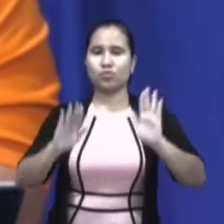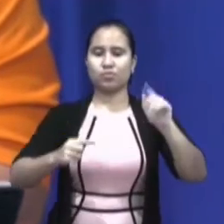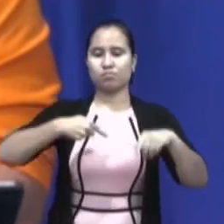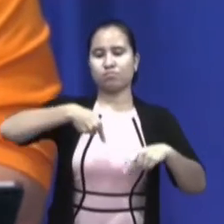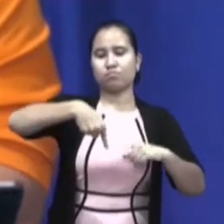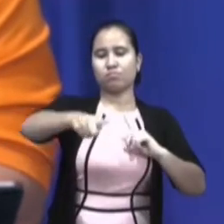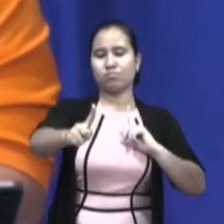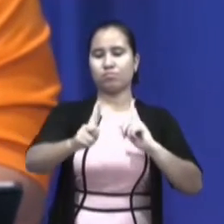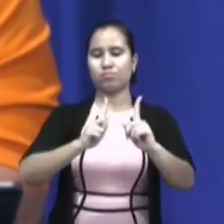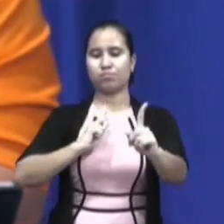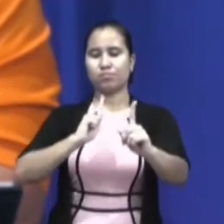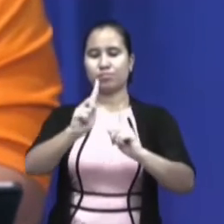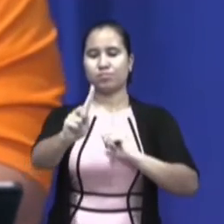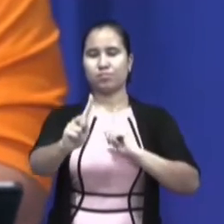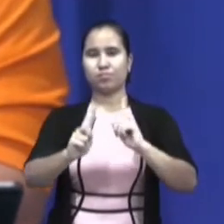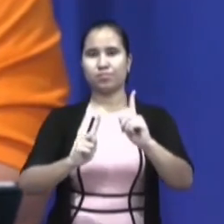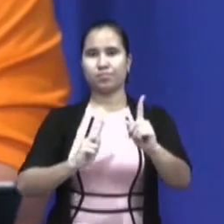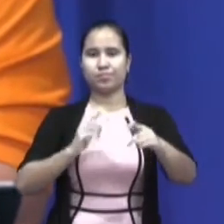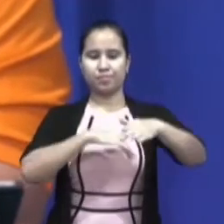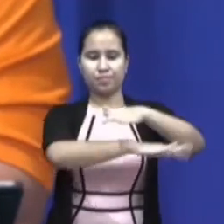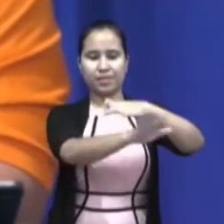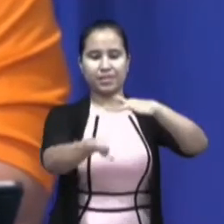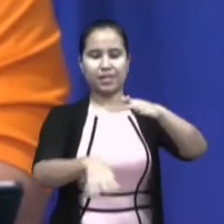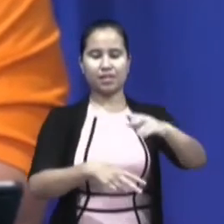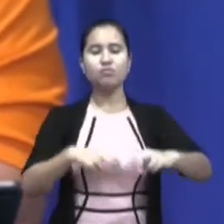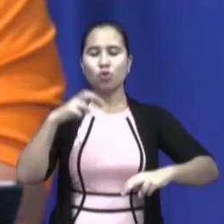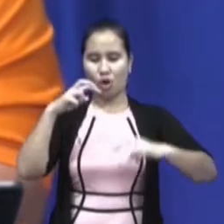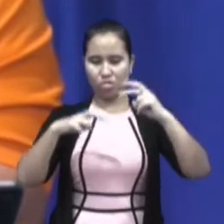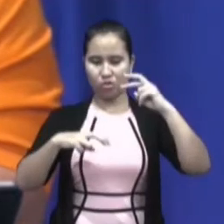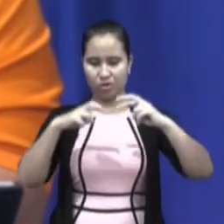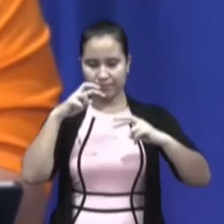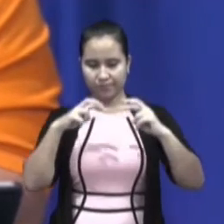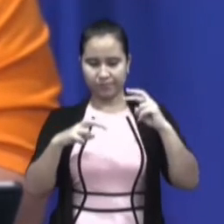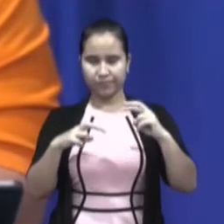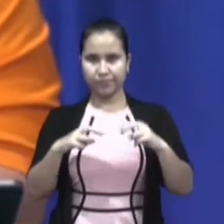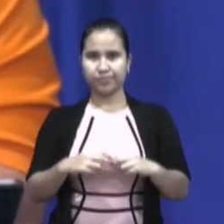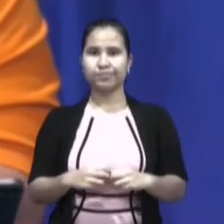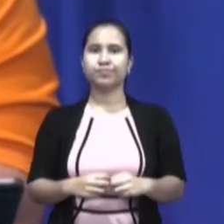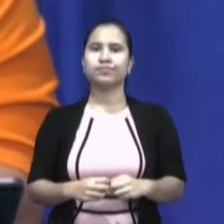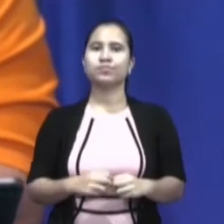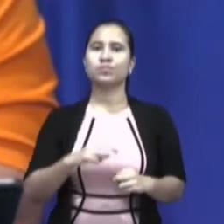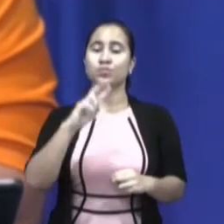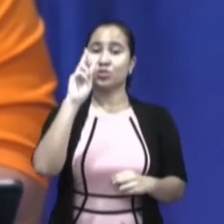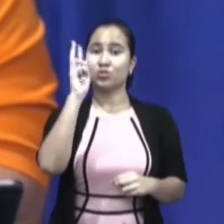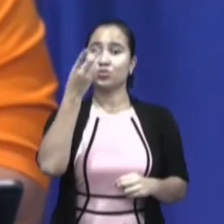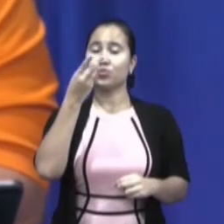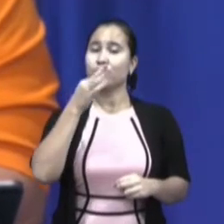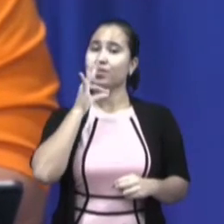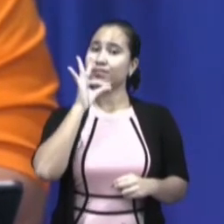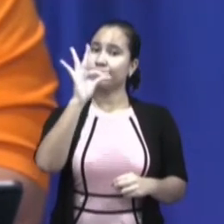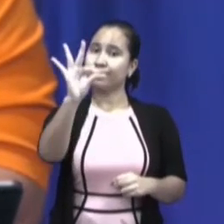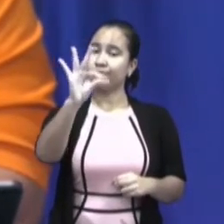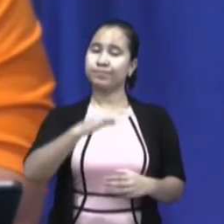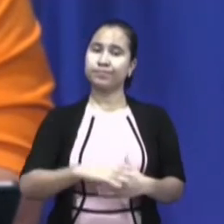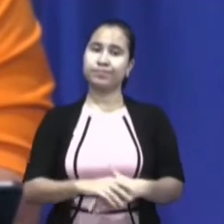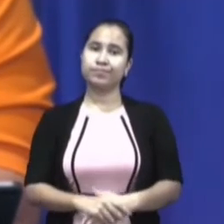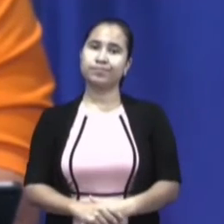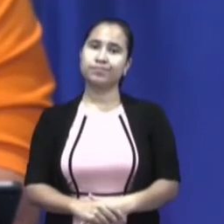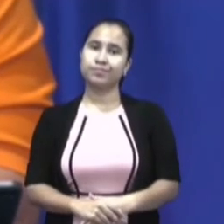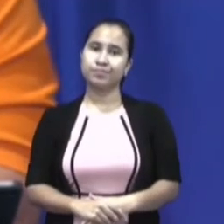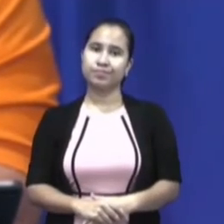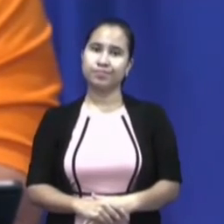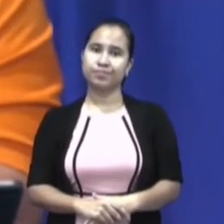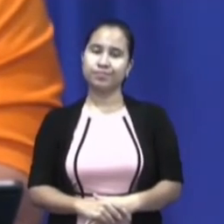het binnenland natuurlijk onder controle wordt gehouden. Tweede vraag die ik heb, tenminste die ik moet bespreken, is de kwestie